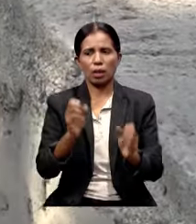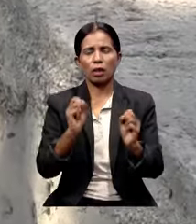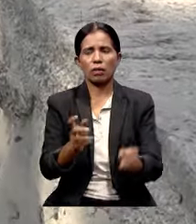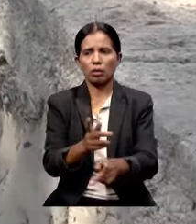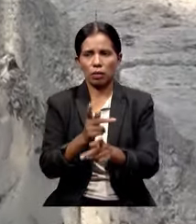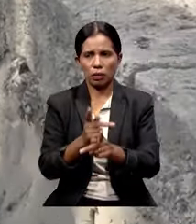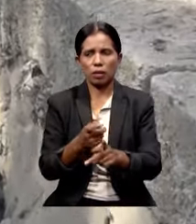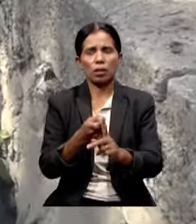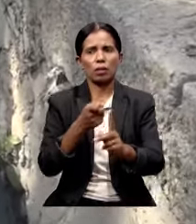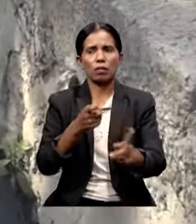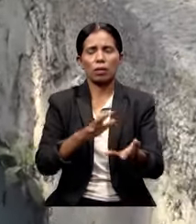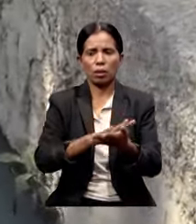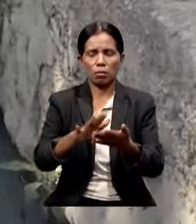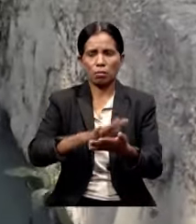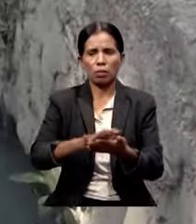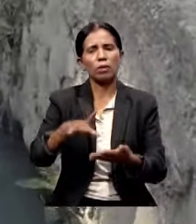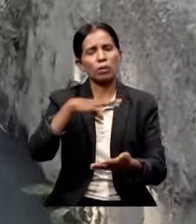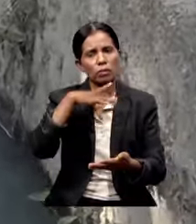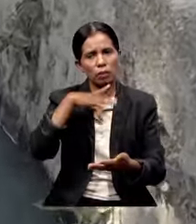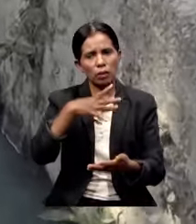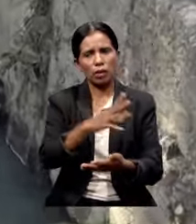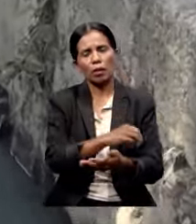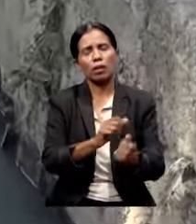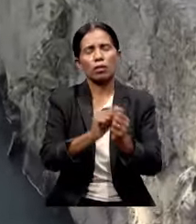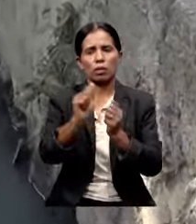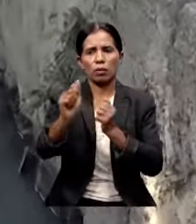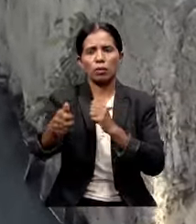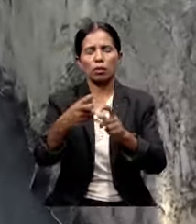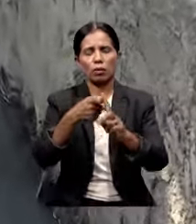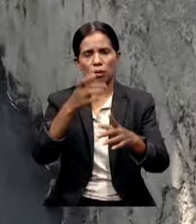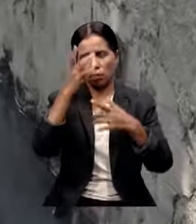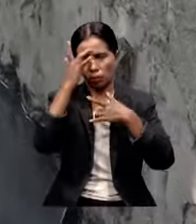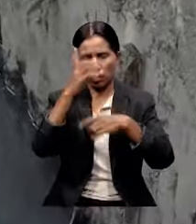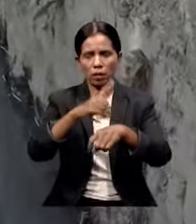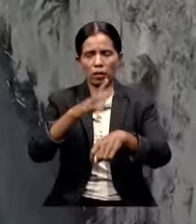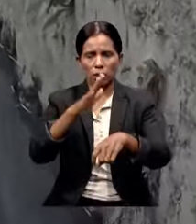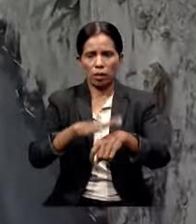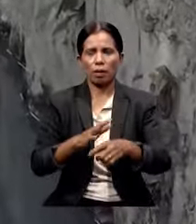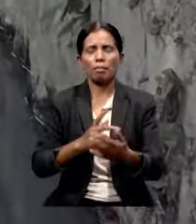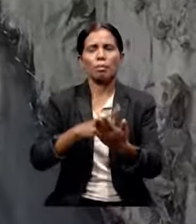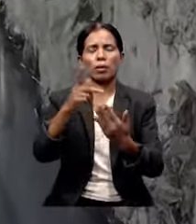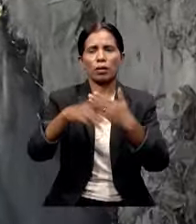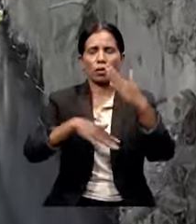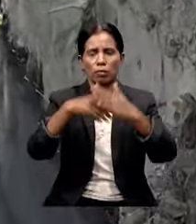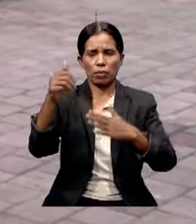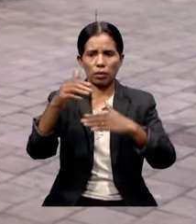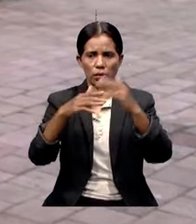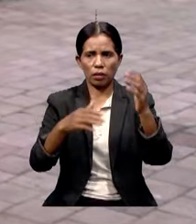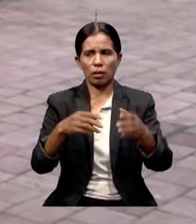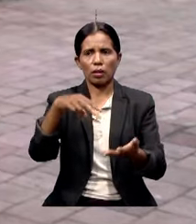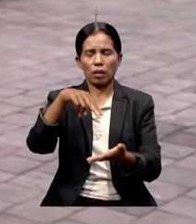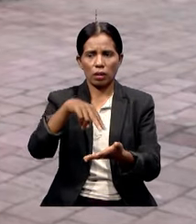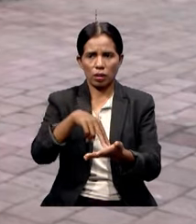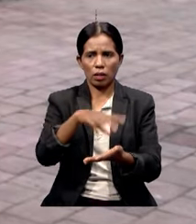asegura li husi limpeza hodi nune bele hadokan husi dengue. Programa infraestrutura mínima sari